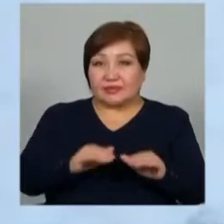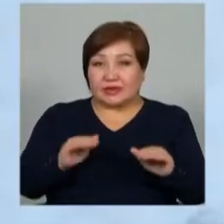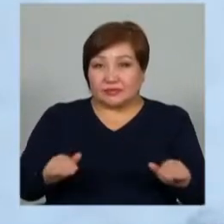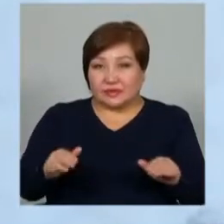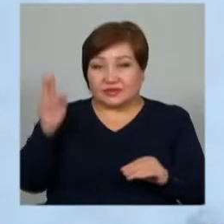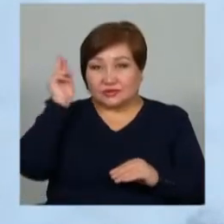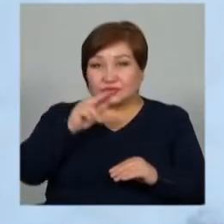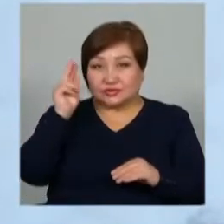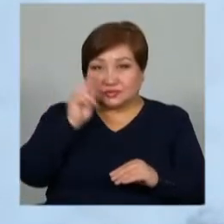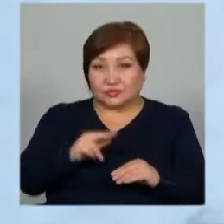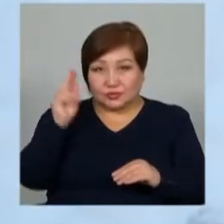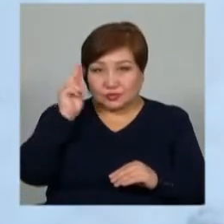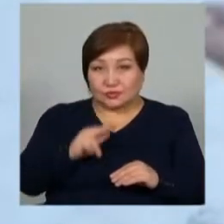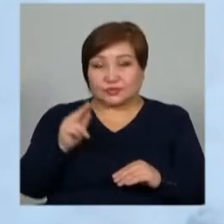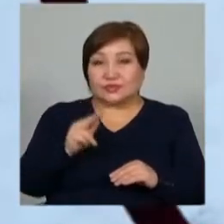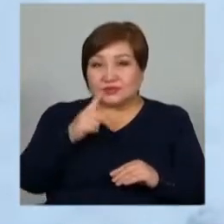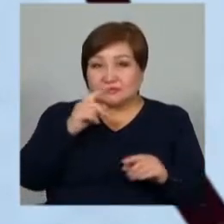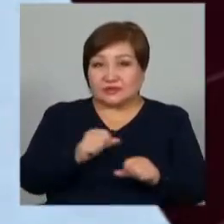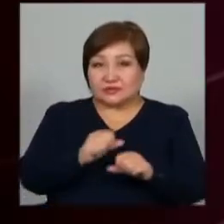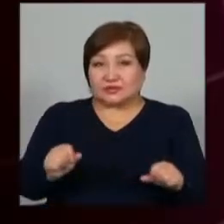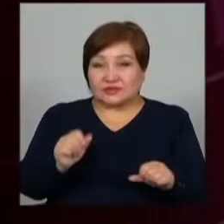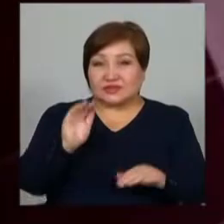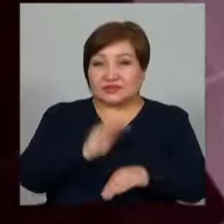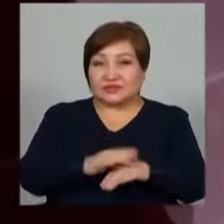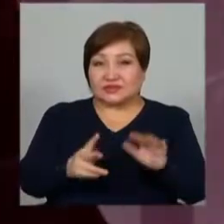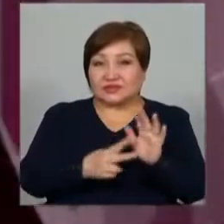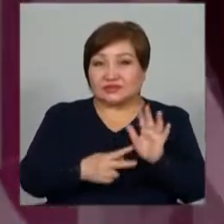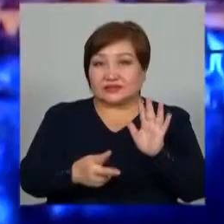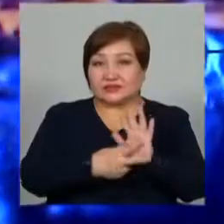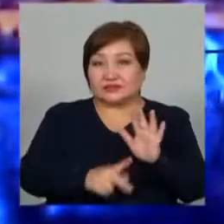Сабақ кешкі 7-8-ден басталады.